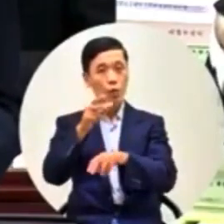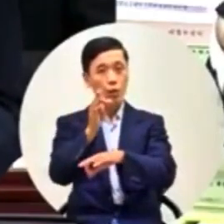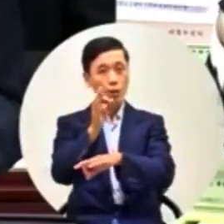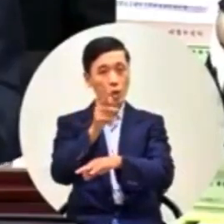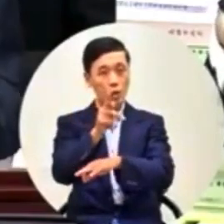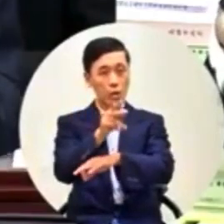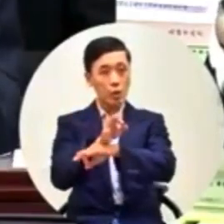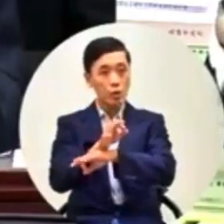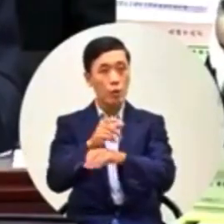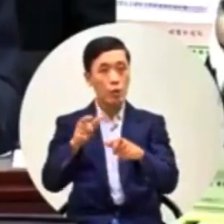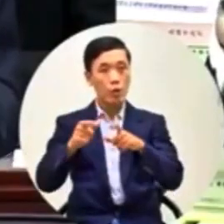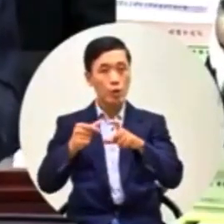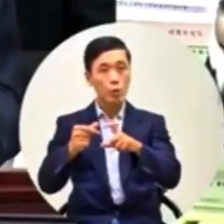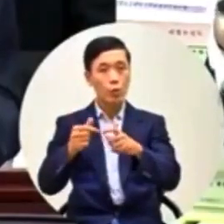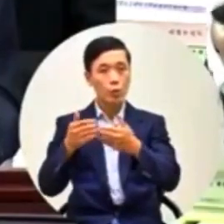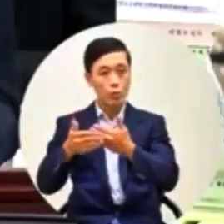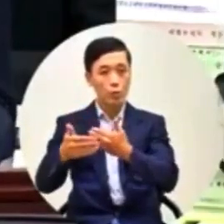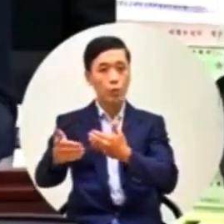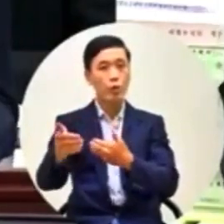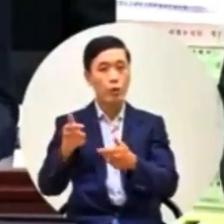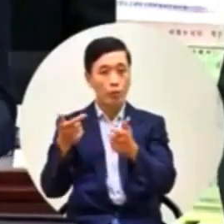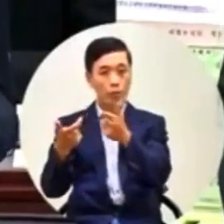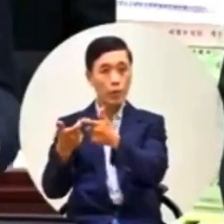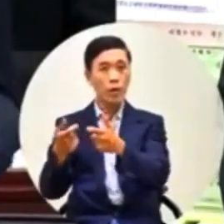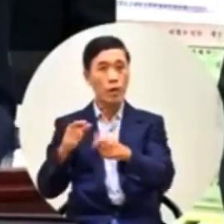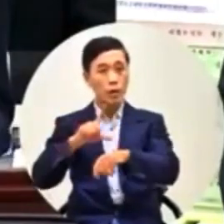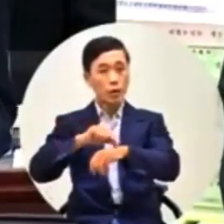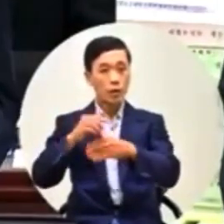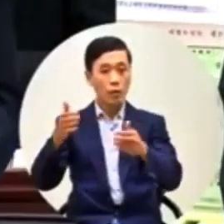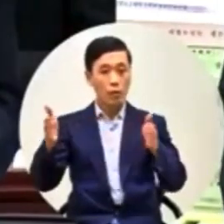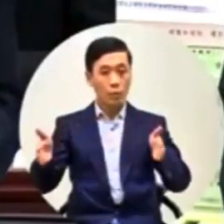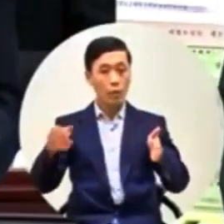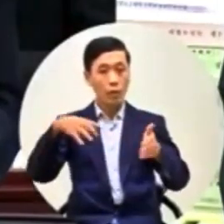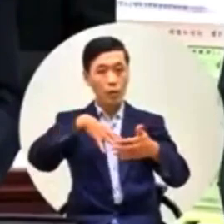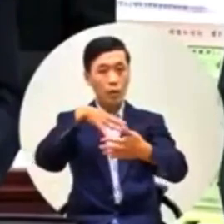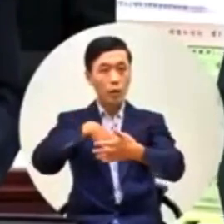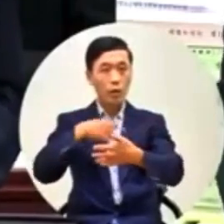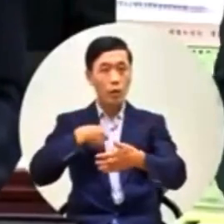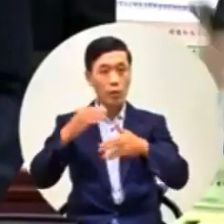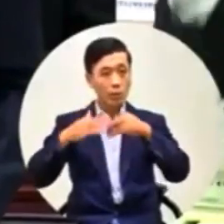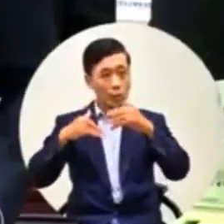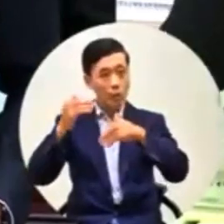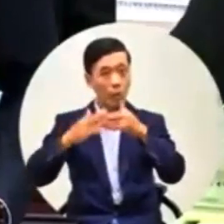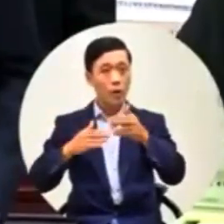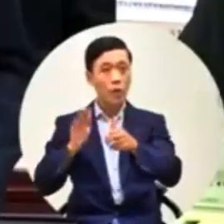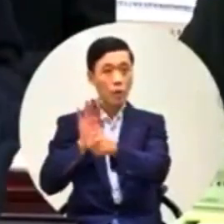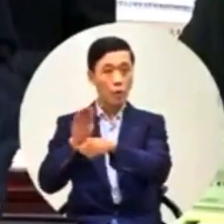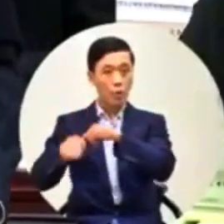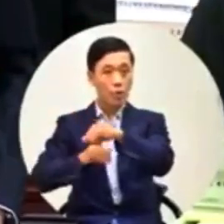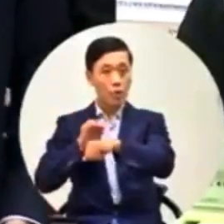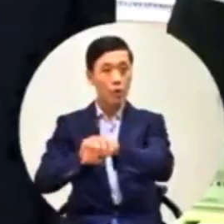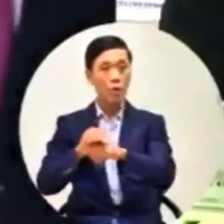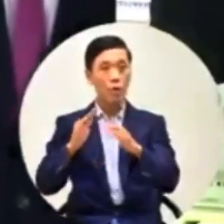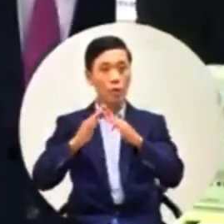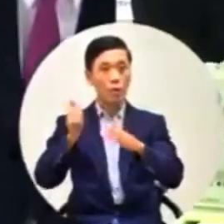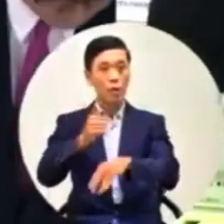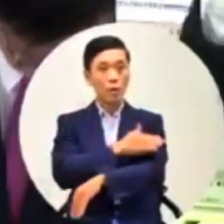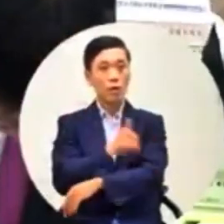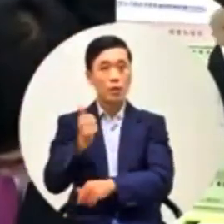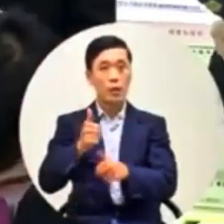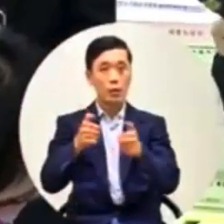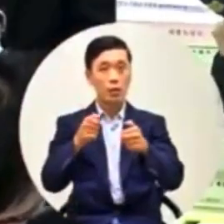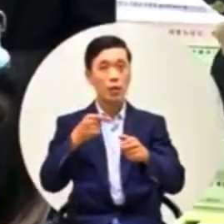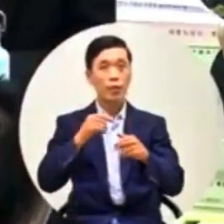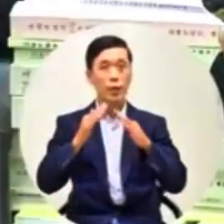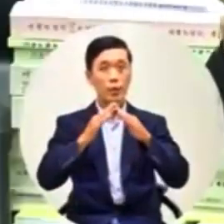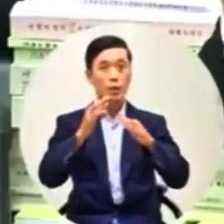度啦哈，在一个时间里面，我们的大家共同来促成。 好，我们谢我们陈市长，其实侨科也是我们